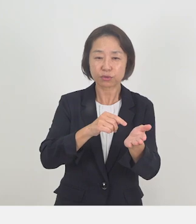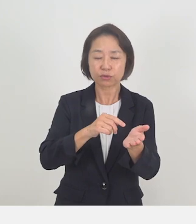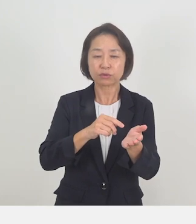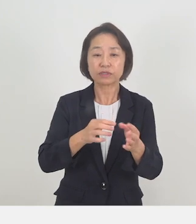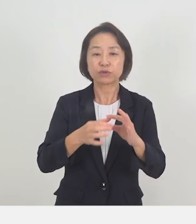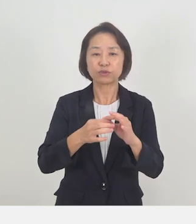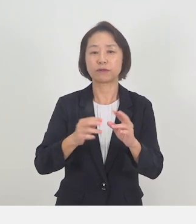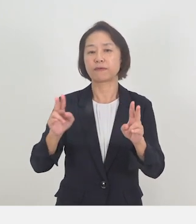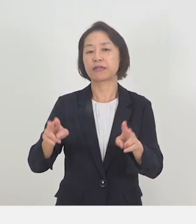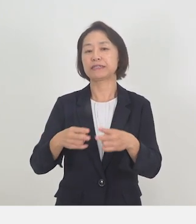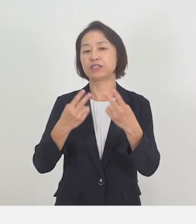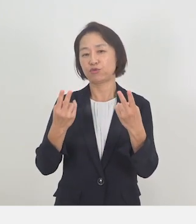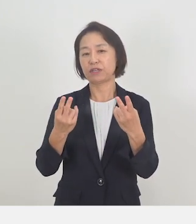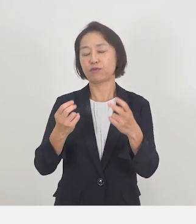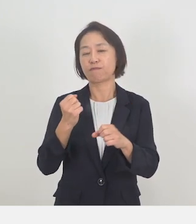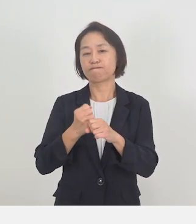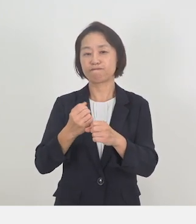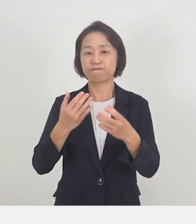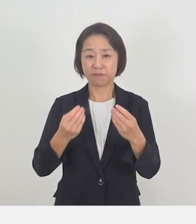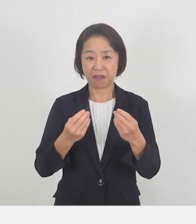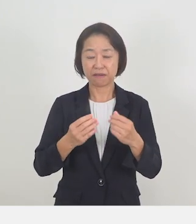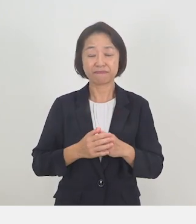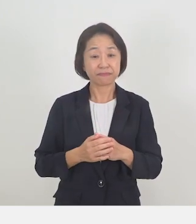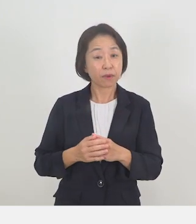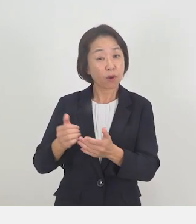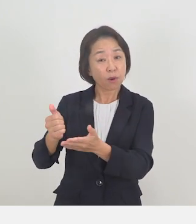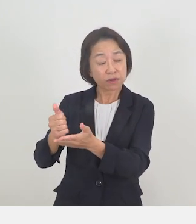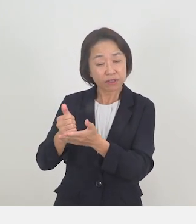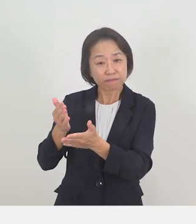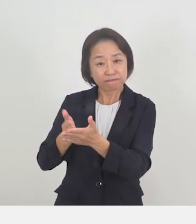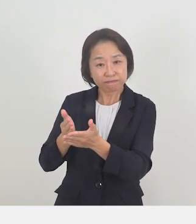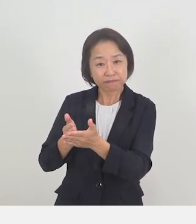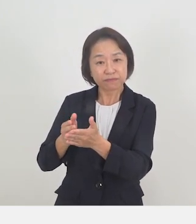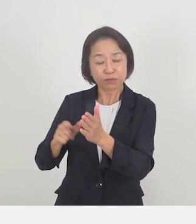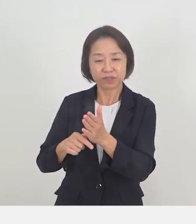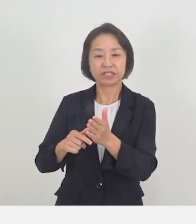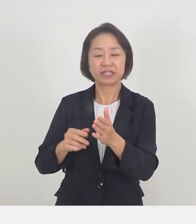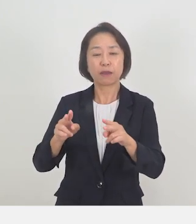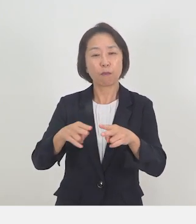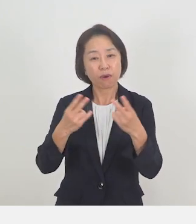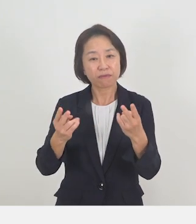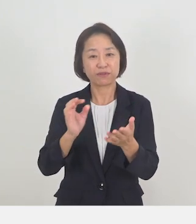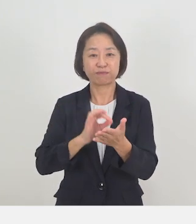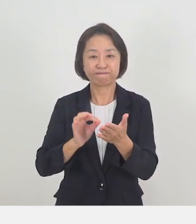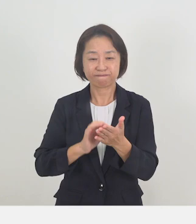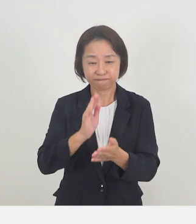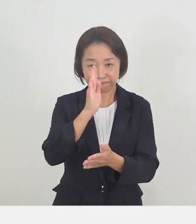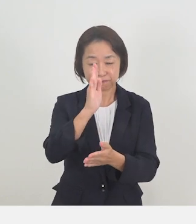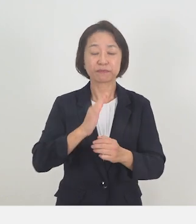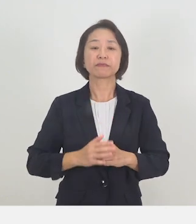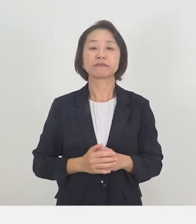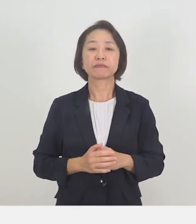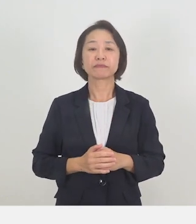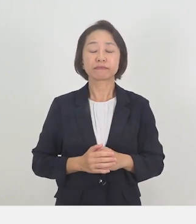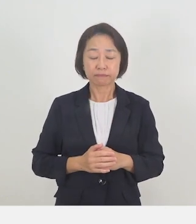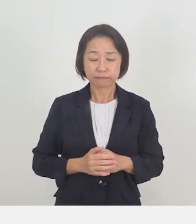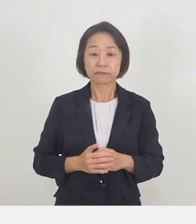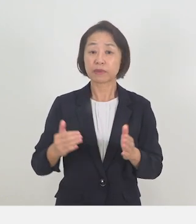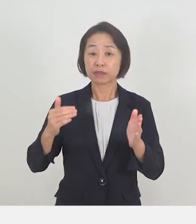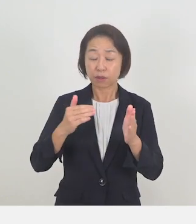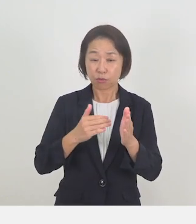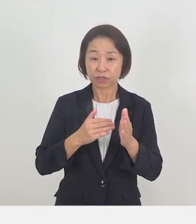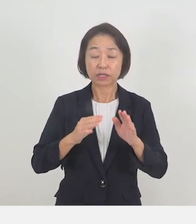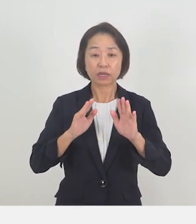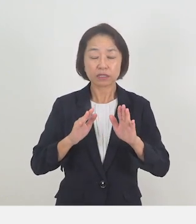ております顧客説明時などに活用いただけると幸いです最後になりますが